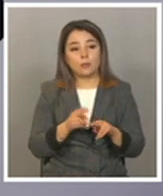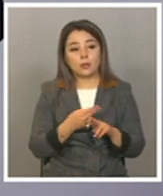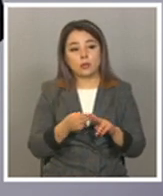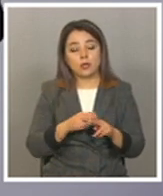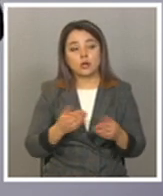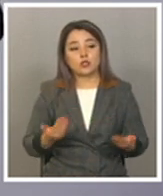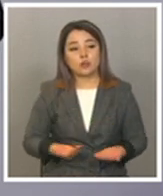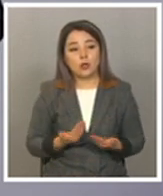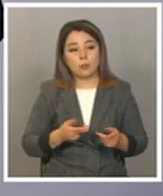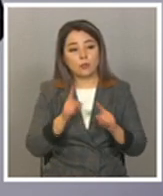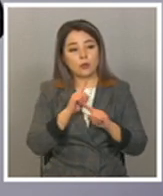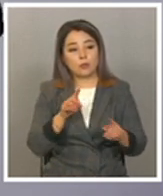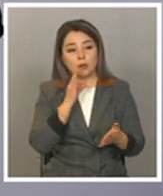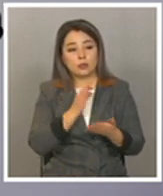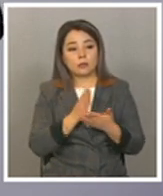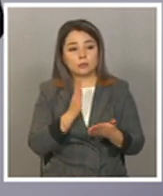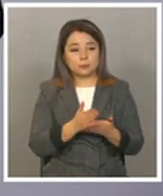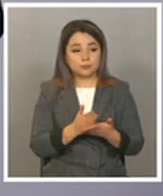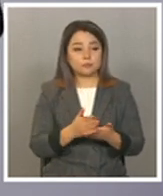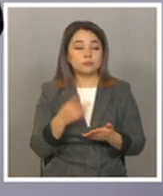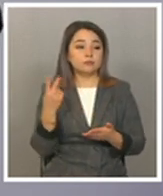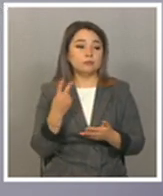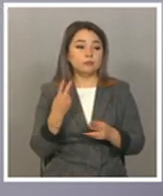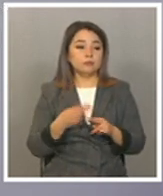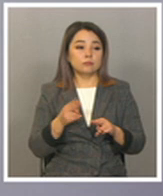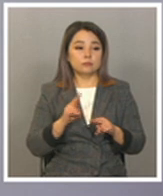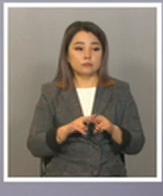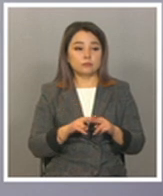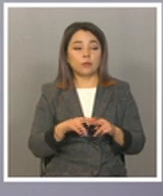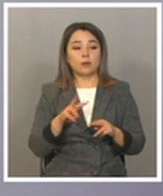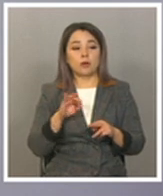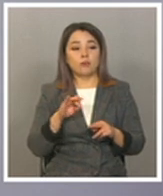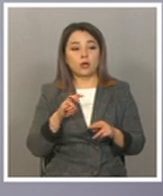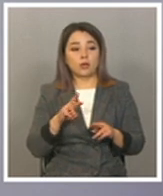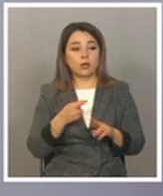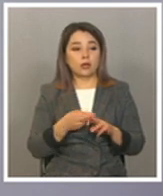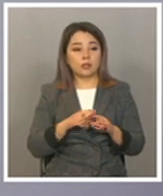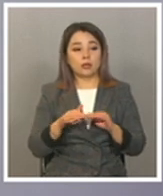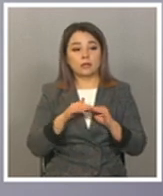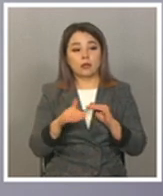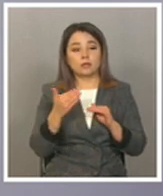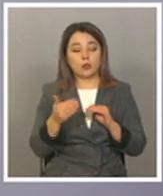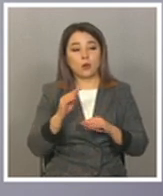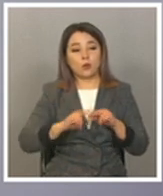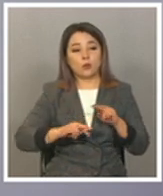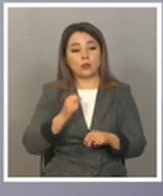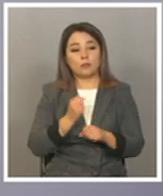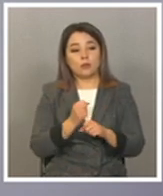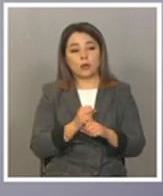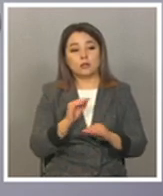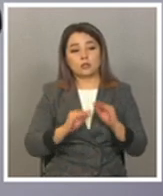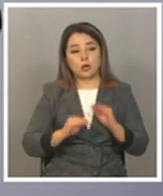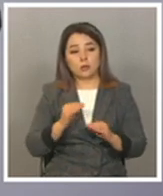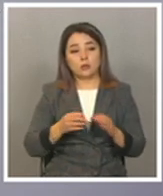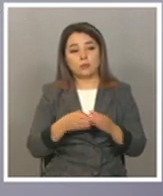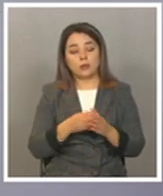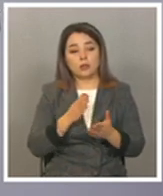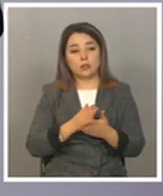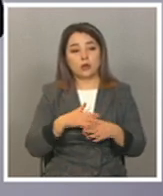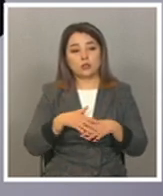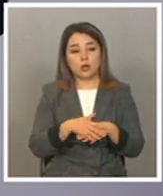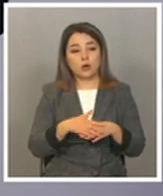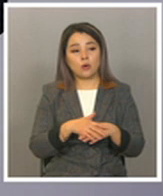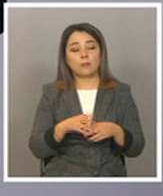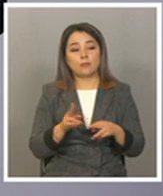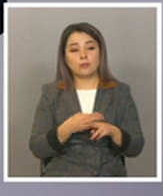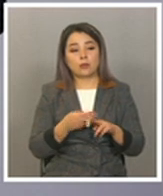тіршілік болмайды. Екінші, морфологиялық деңгейде құрылымдық жасушасыз, ұлпасыз,